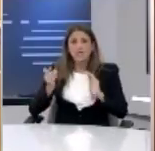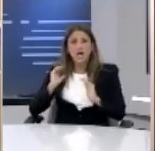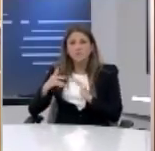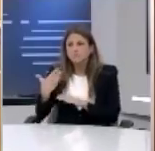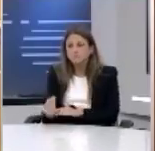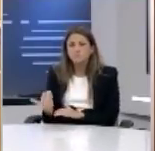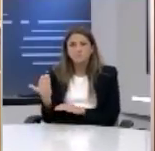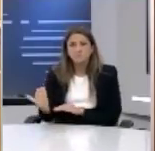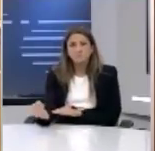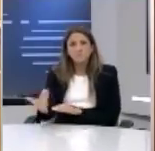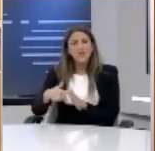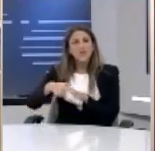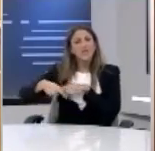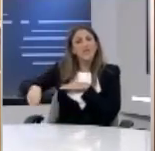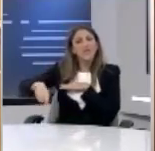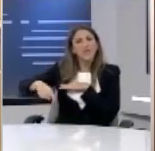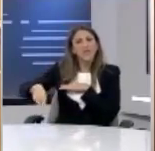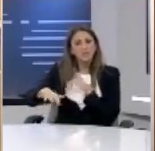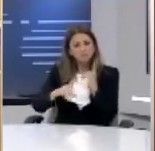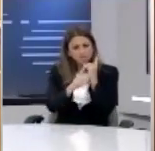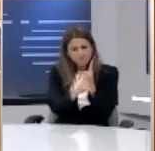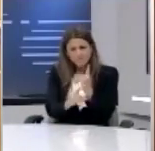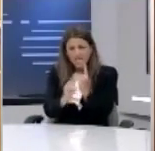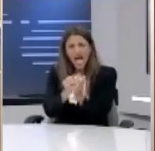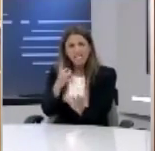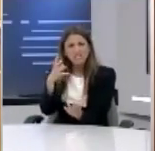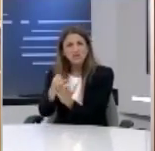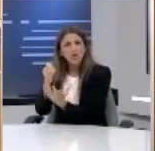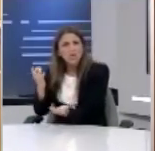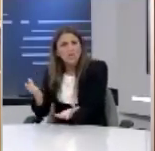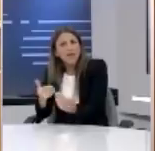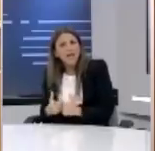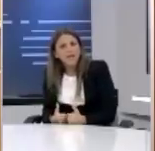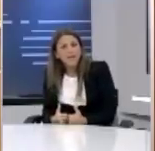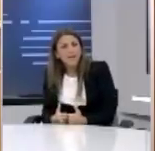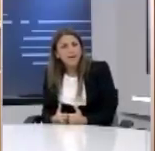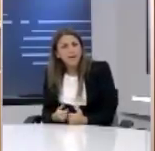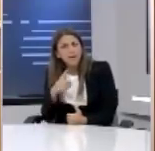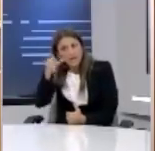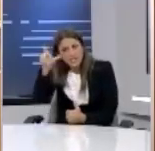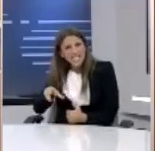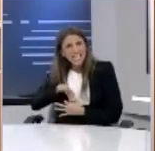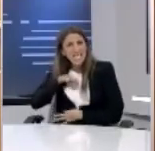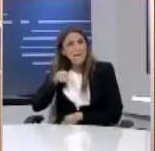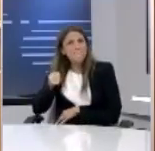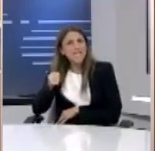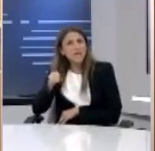εξατομικευμένη κρίση των αιτήσεων ασύλου. Αυτά είπε η κυρία Μιγιάτοβιτς. Δεν τα λέει ο ΣΥΡΙΖΑ. Δεν τα λέμε εμείς αυτά.